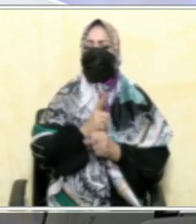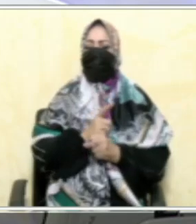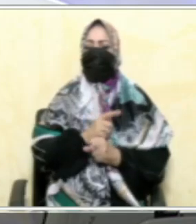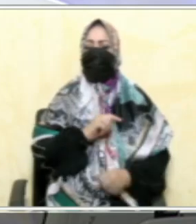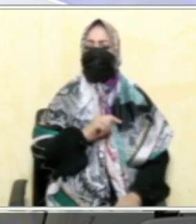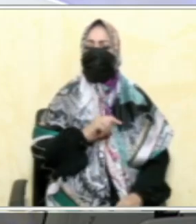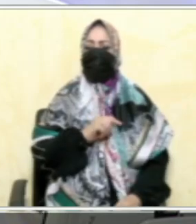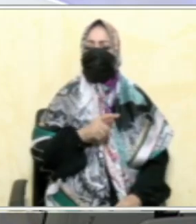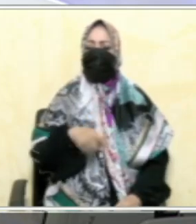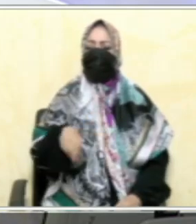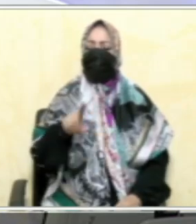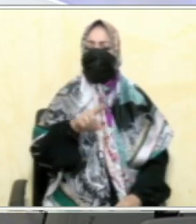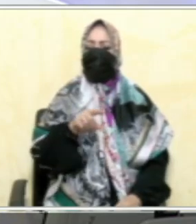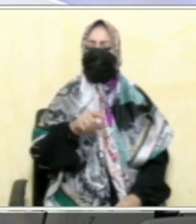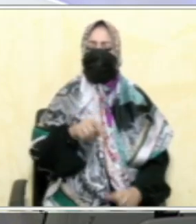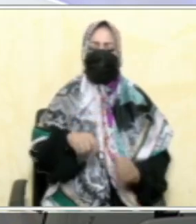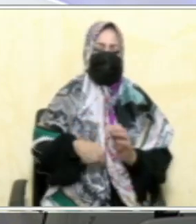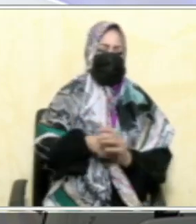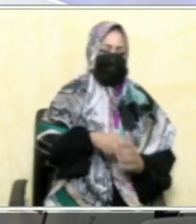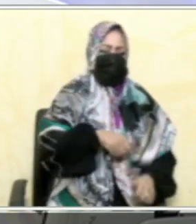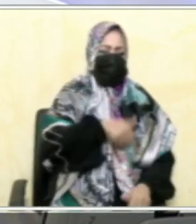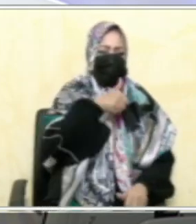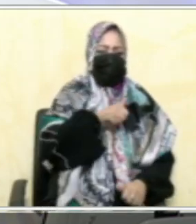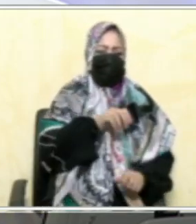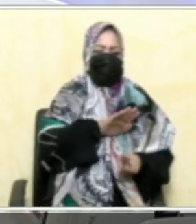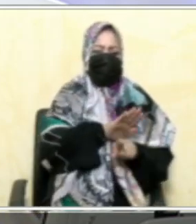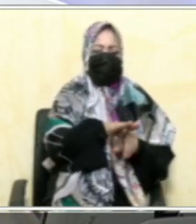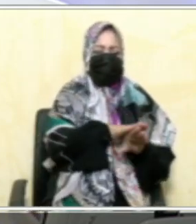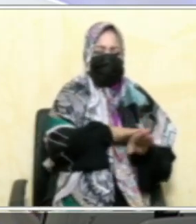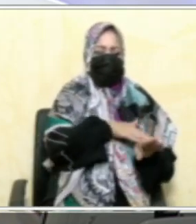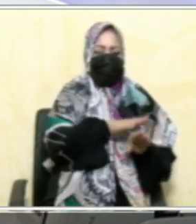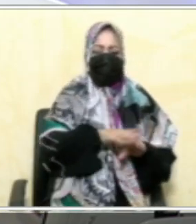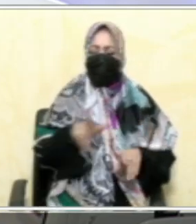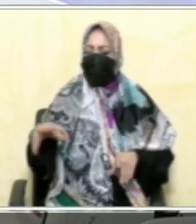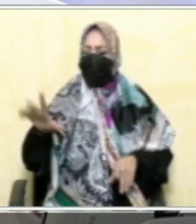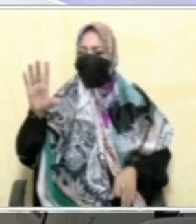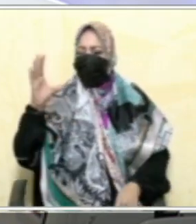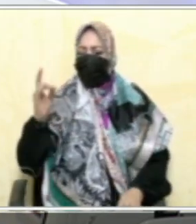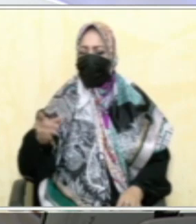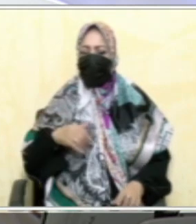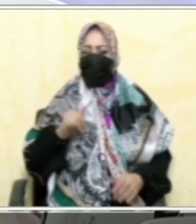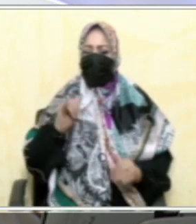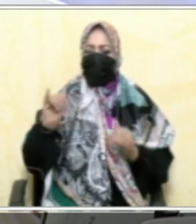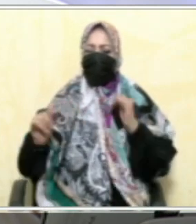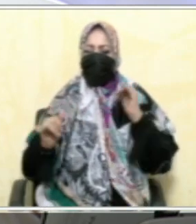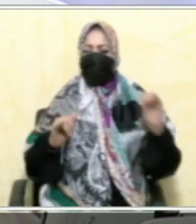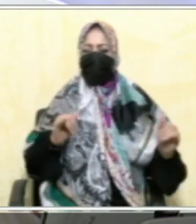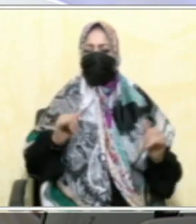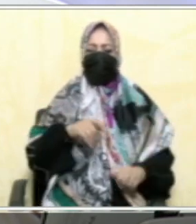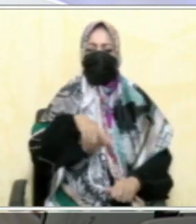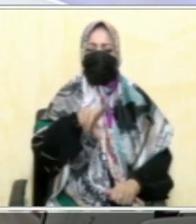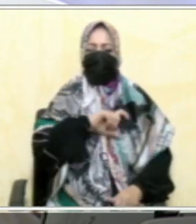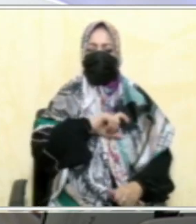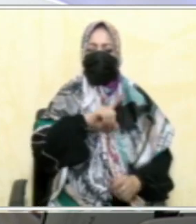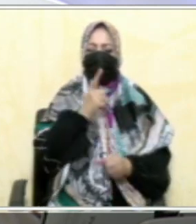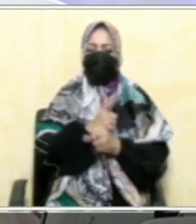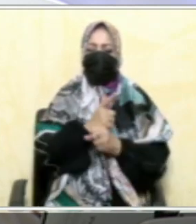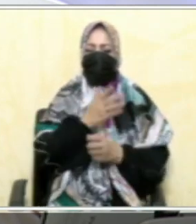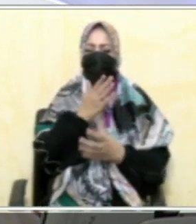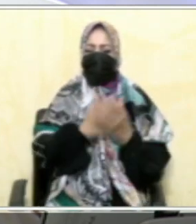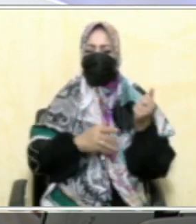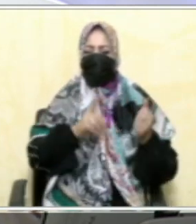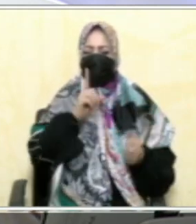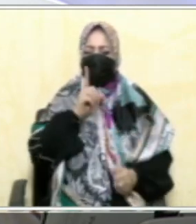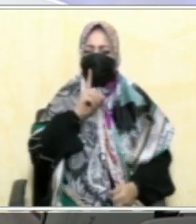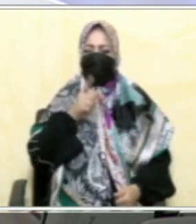بمفهوم أولاد الأبلات. أولاد الأبلات هم الأوائل، أولاد الأبلات